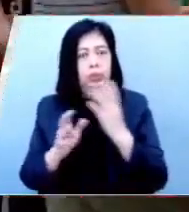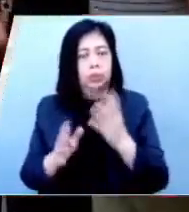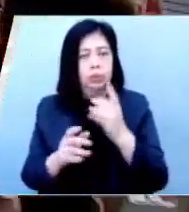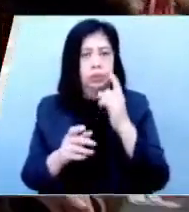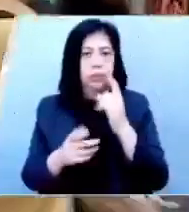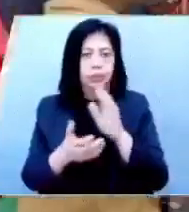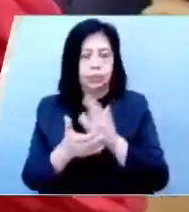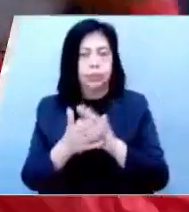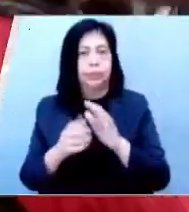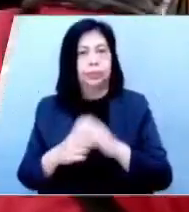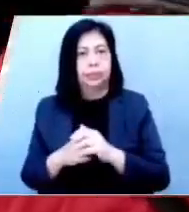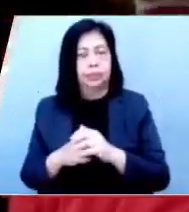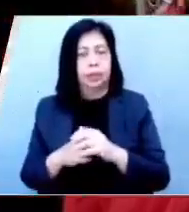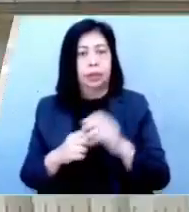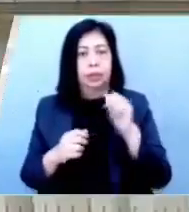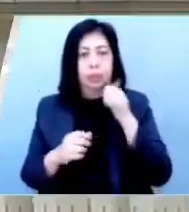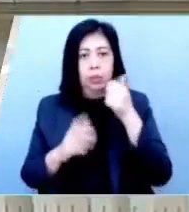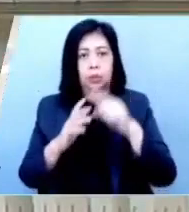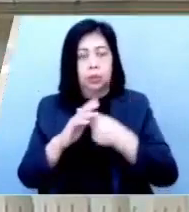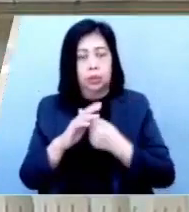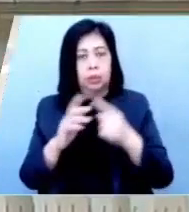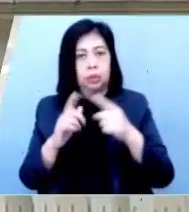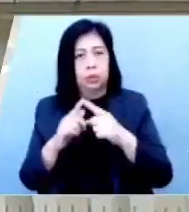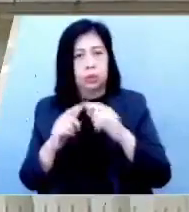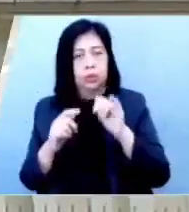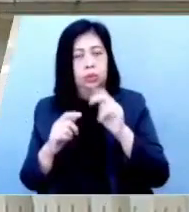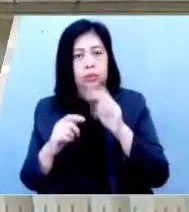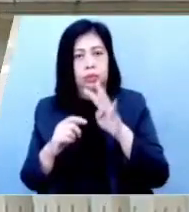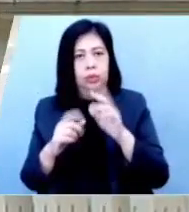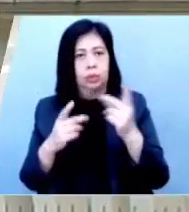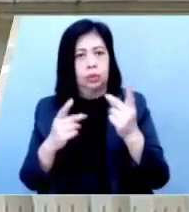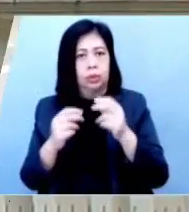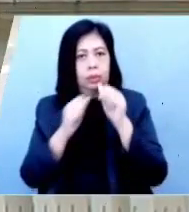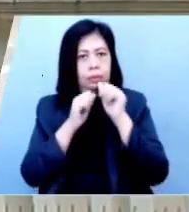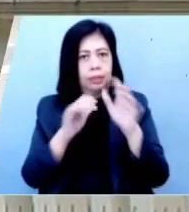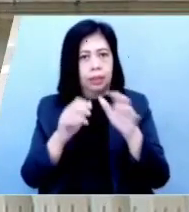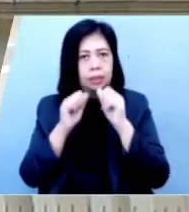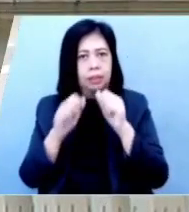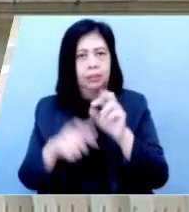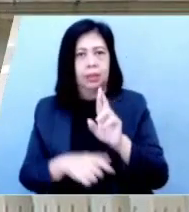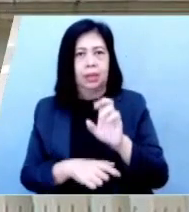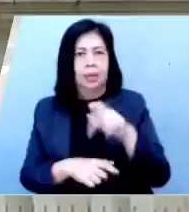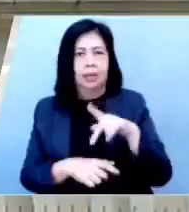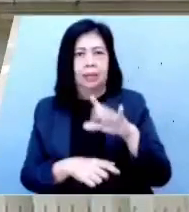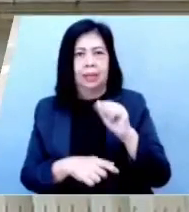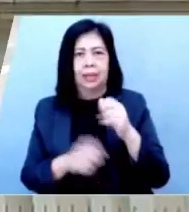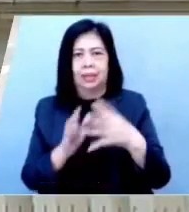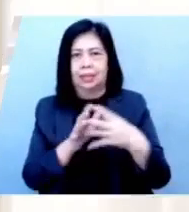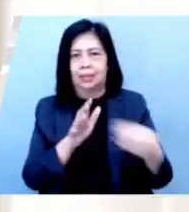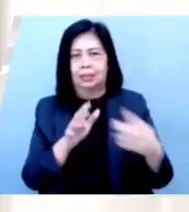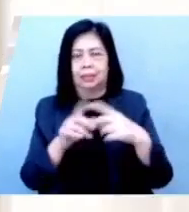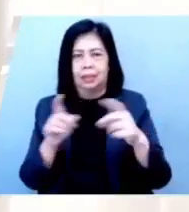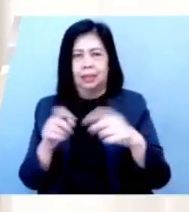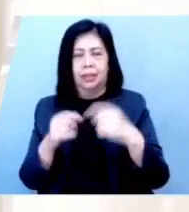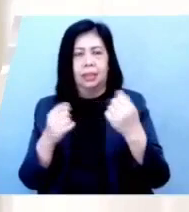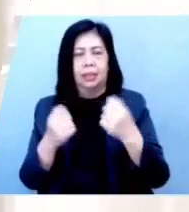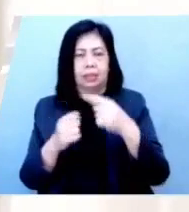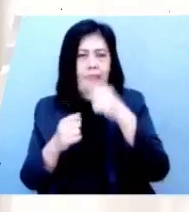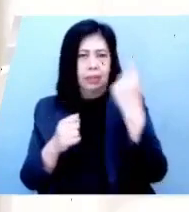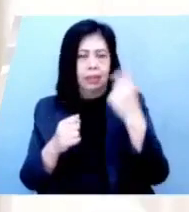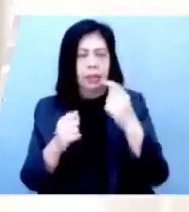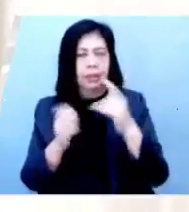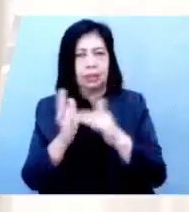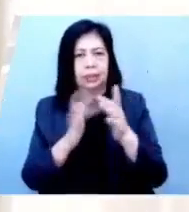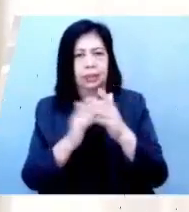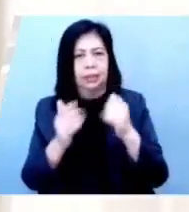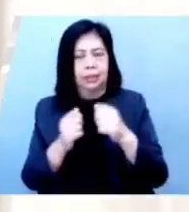January 4 ng 130 ng hapon isasagawa na ang blessing sa mga replika ng itim na Nazareno at masusundan ito ng maikling prisyon